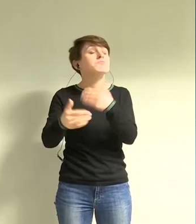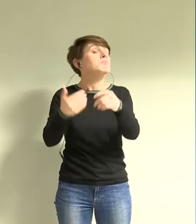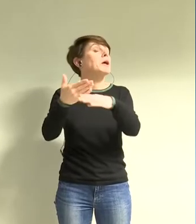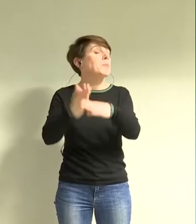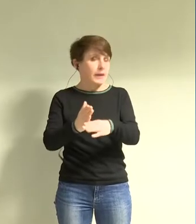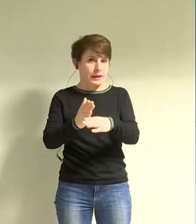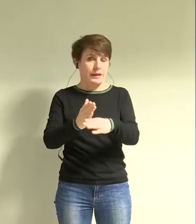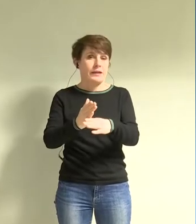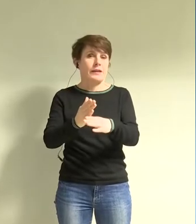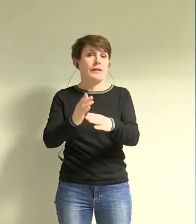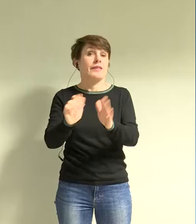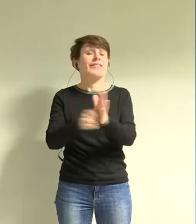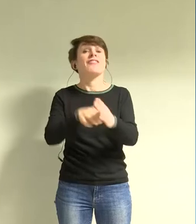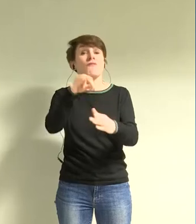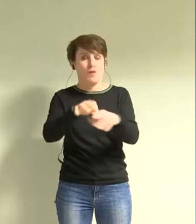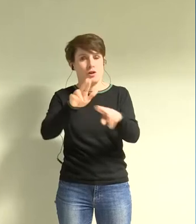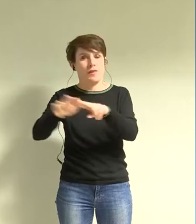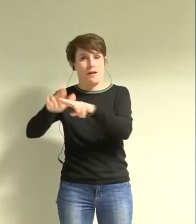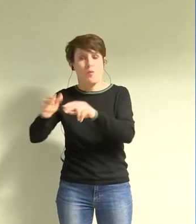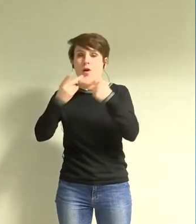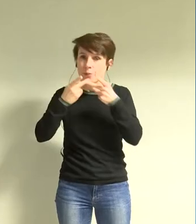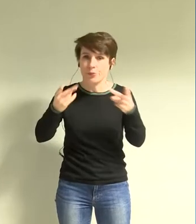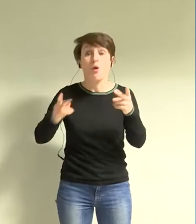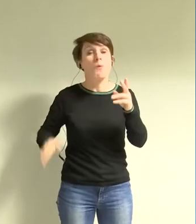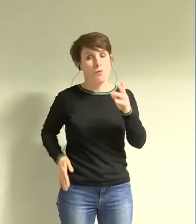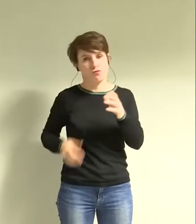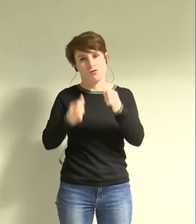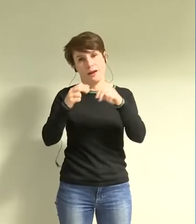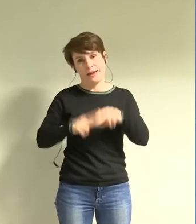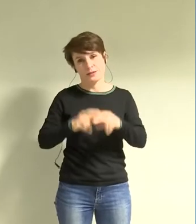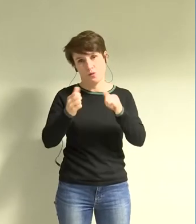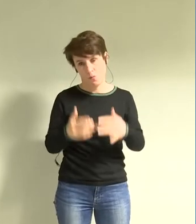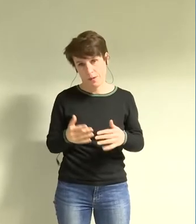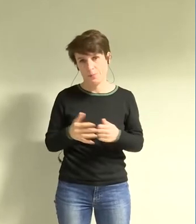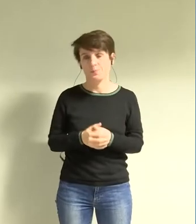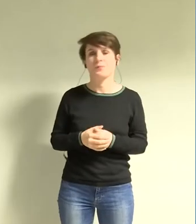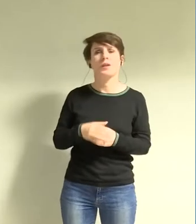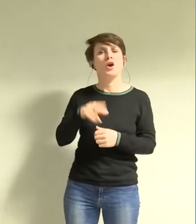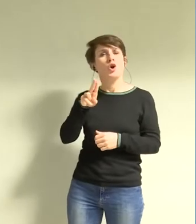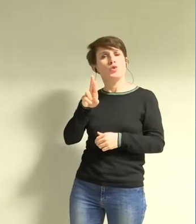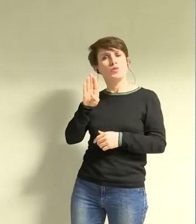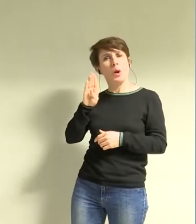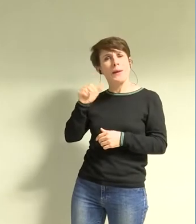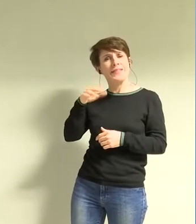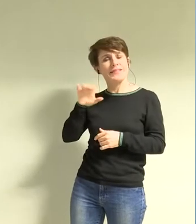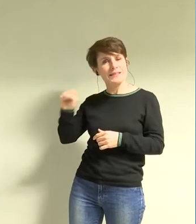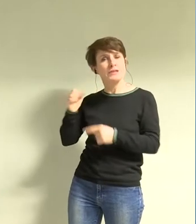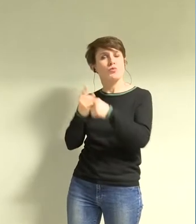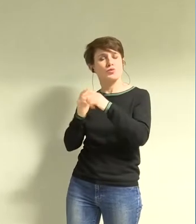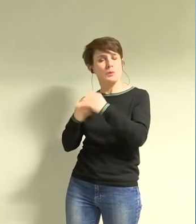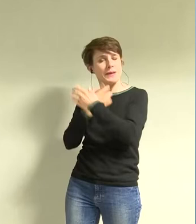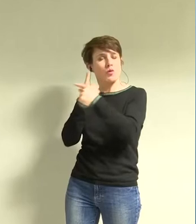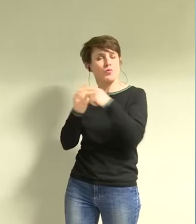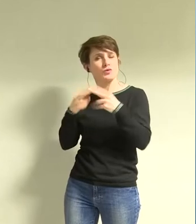au moment du vote des travaux et sachez que l'accompagnement social qui est proposée par urbaniste et par la métropole et la ville de grenoble